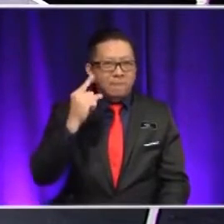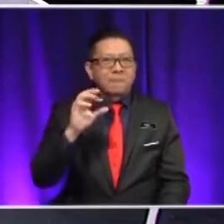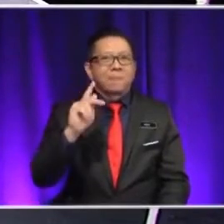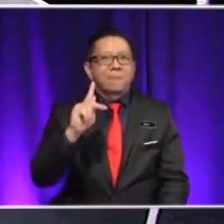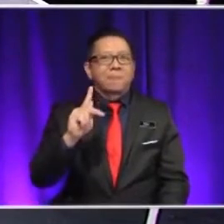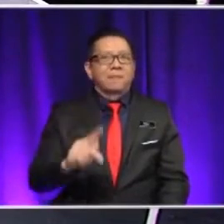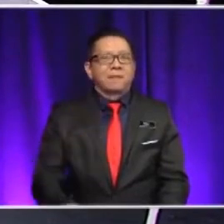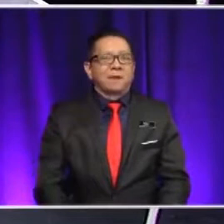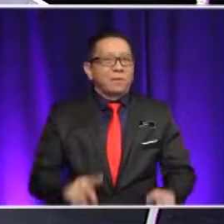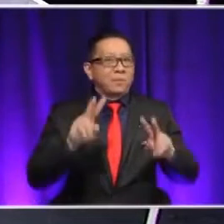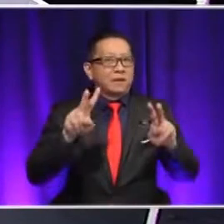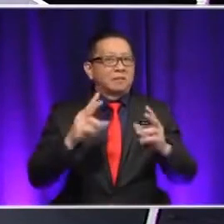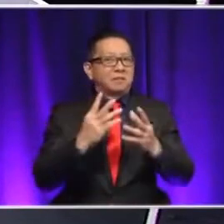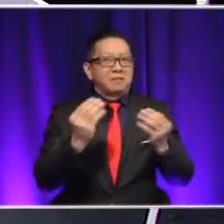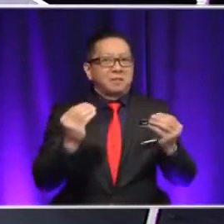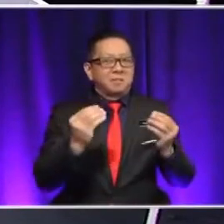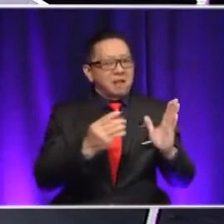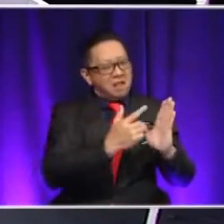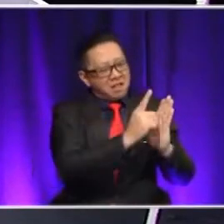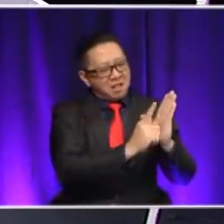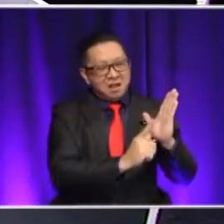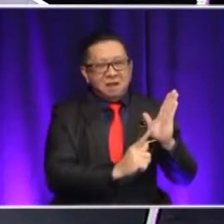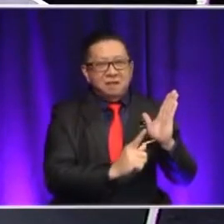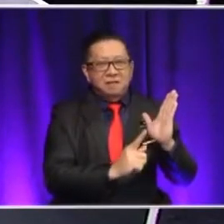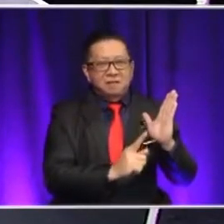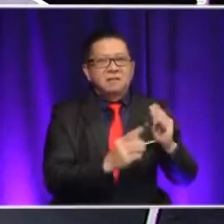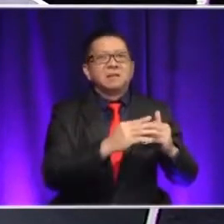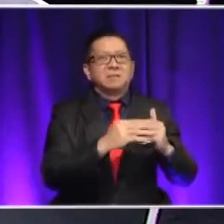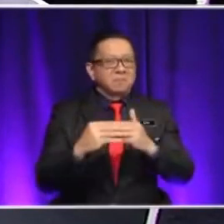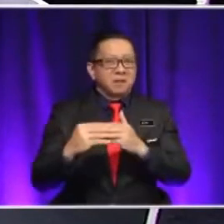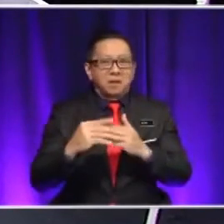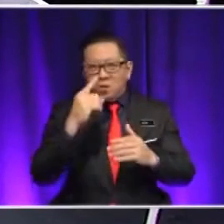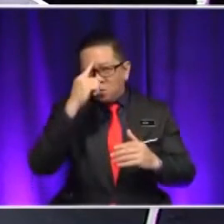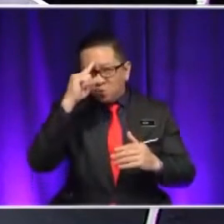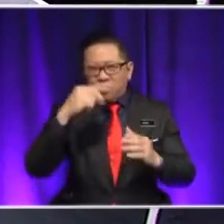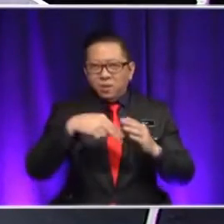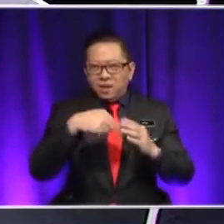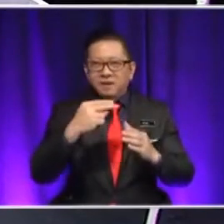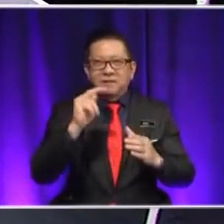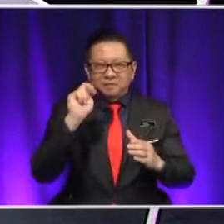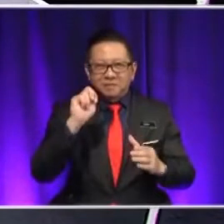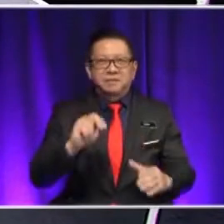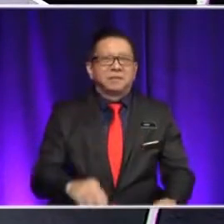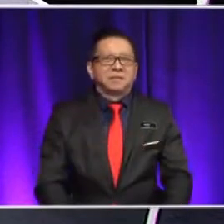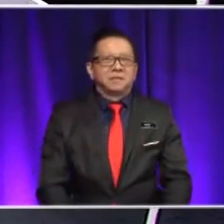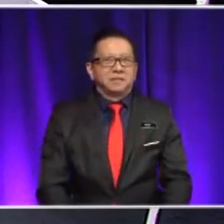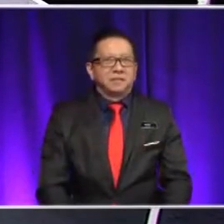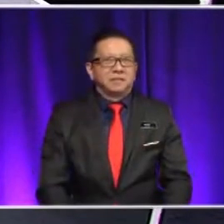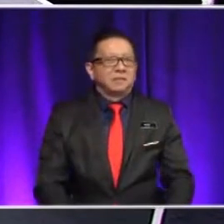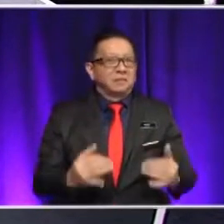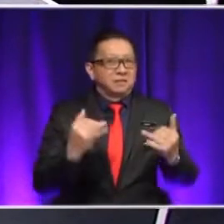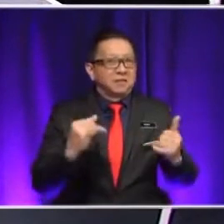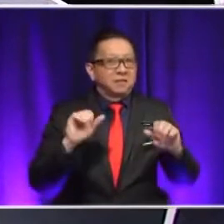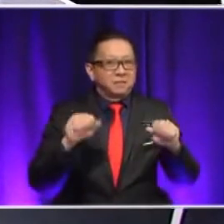segitu dah siapkan laurenzside ini merupakan garis pada untuk itu siapkan karya Kites kencang lagi membacanya lagi